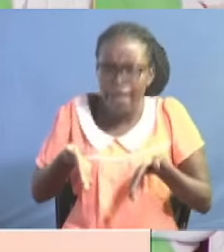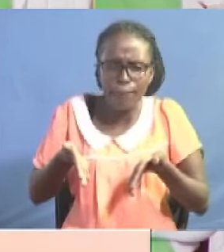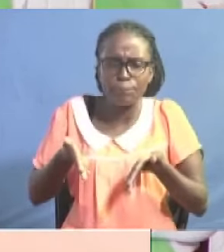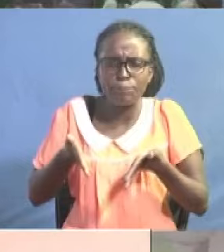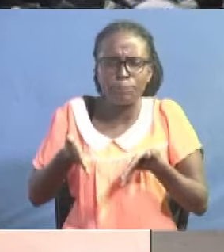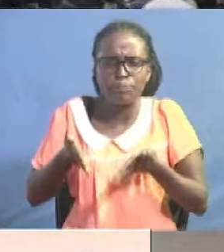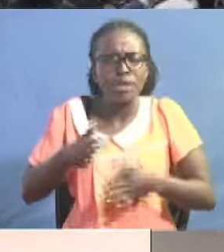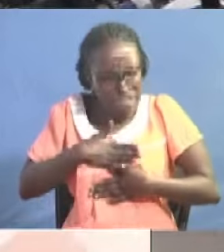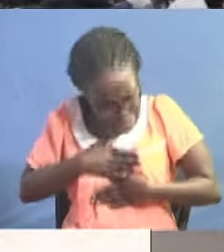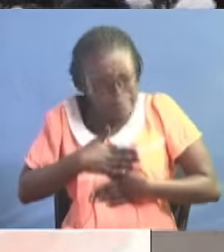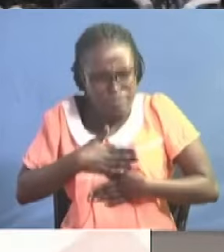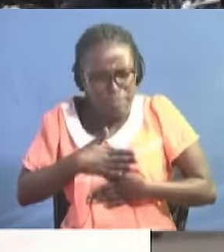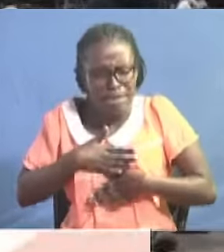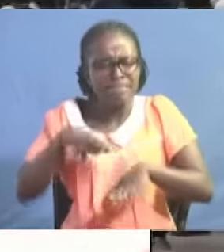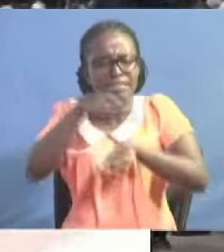wanaheshimu wananchi.